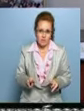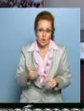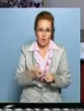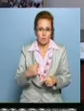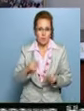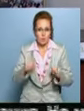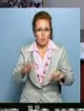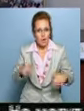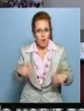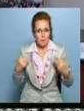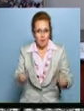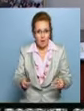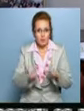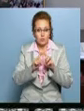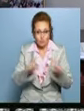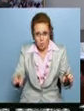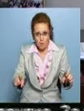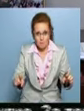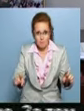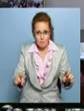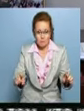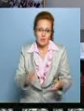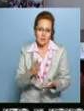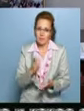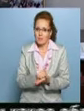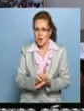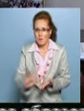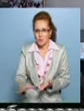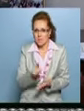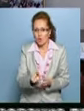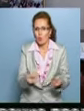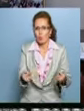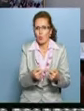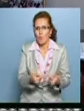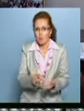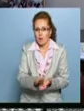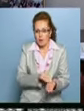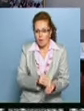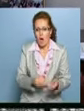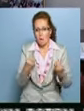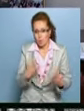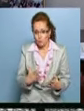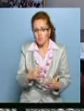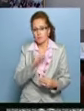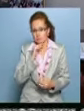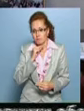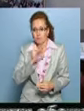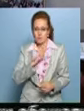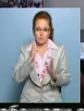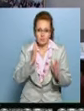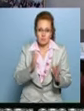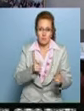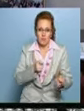мы можем рекомендовать муниципальным образования им не обязательно его дублировать а просто придерживаться в случае если у